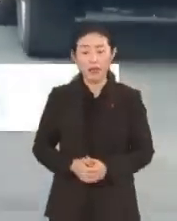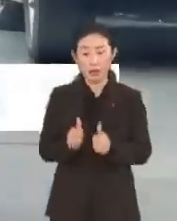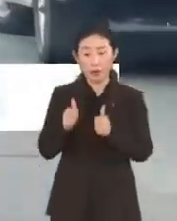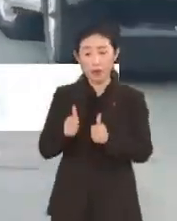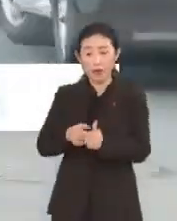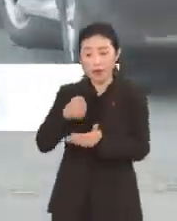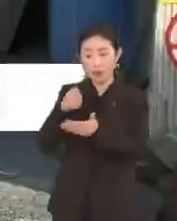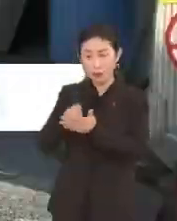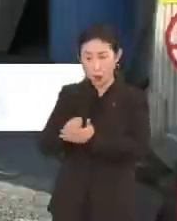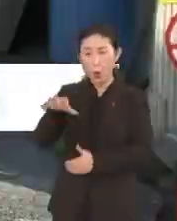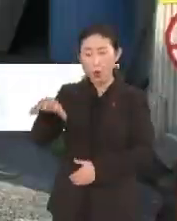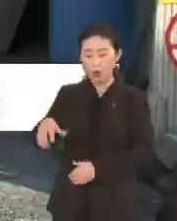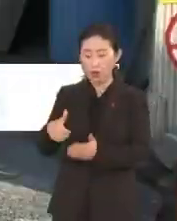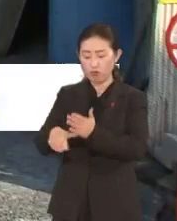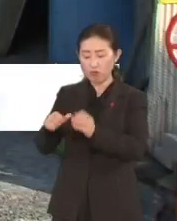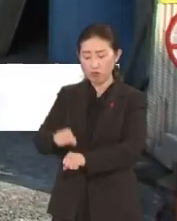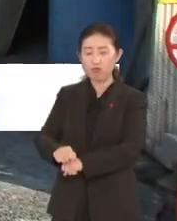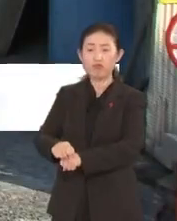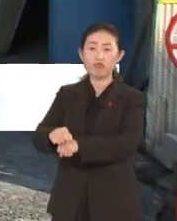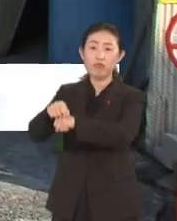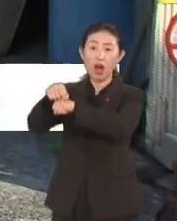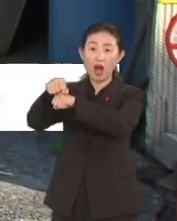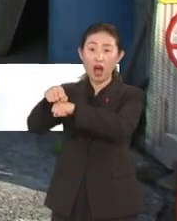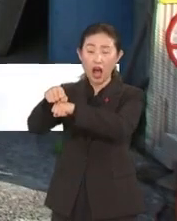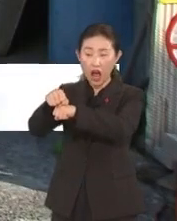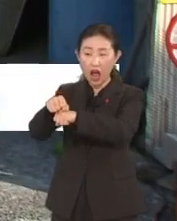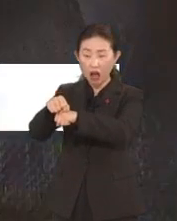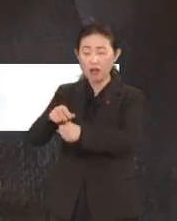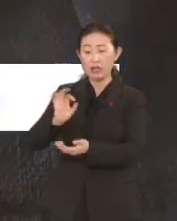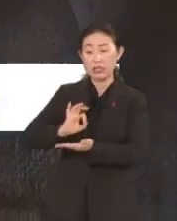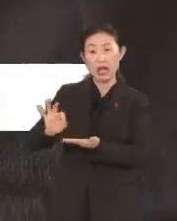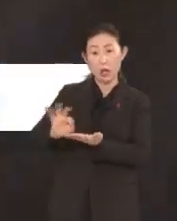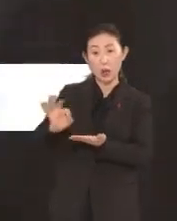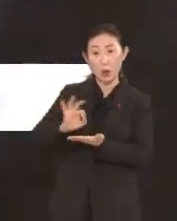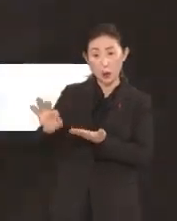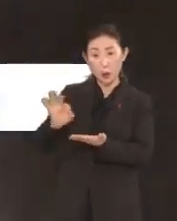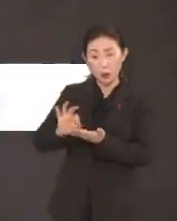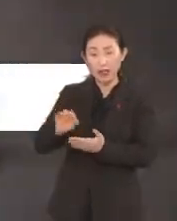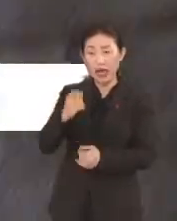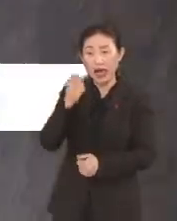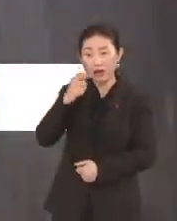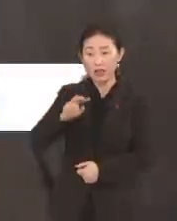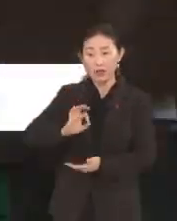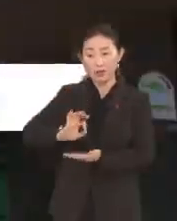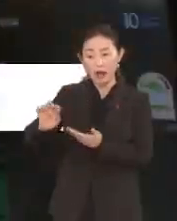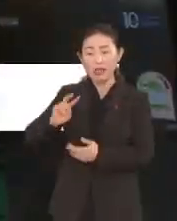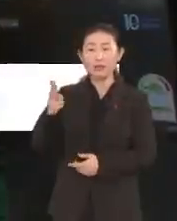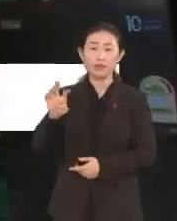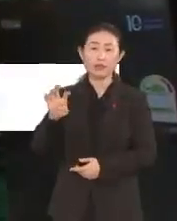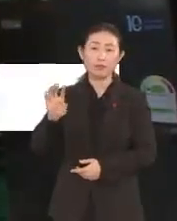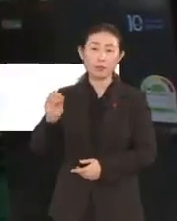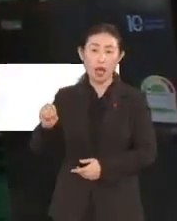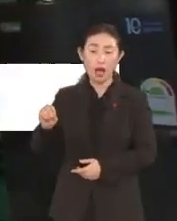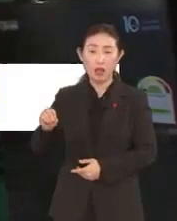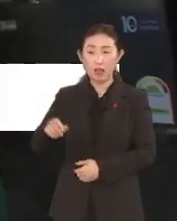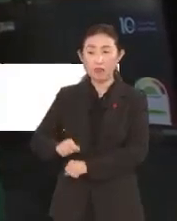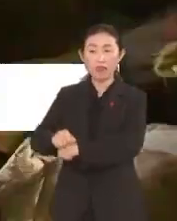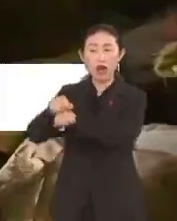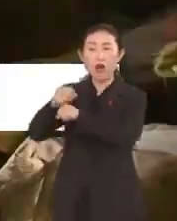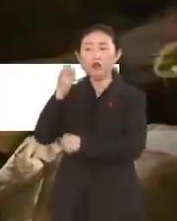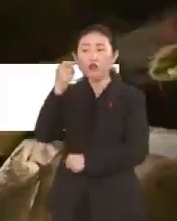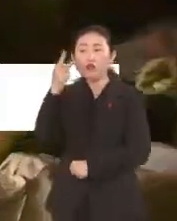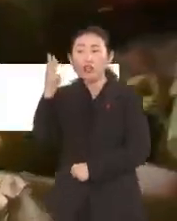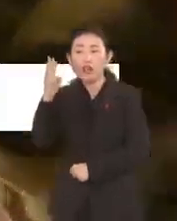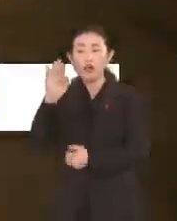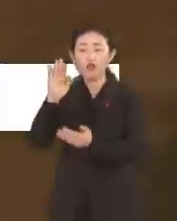지정한 창고에서 보관되는데 추가로 드는 보관 가격만 한 달에 240만 원입니다. 보관에만 두세 달, 이후